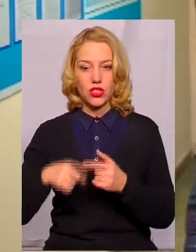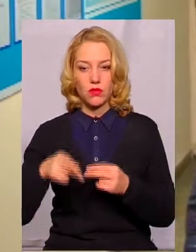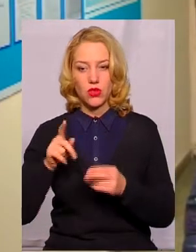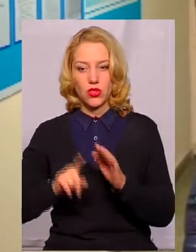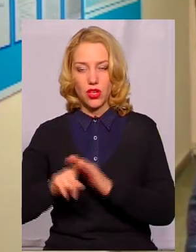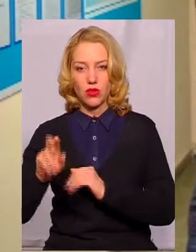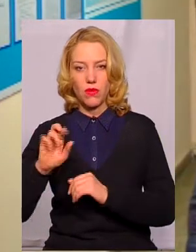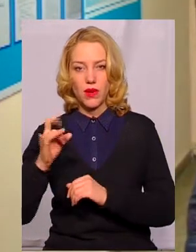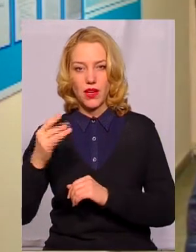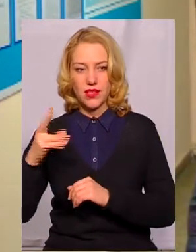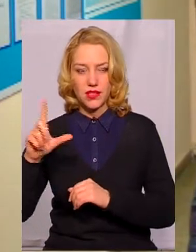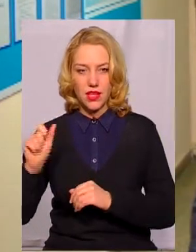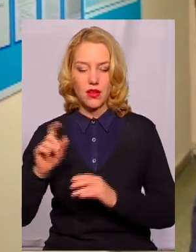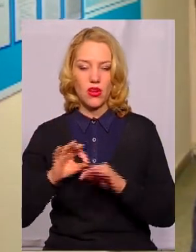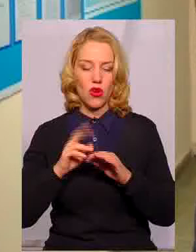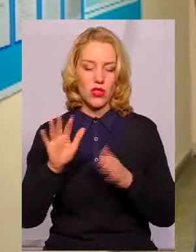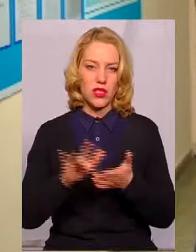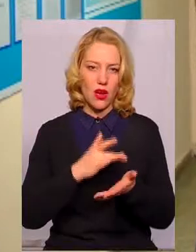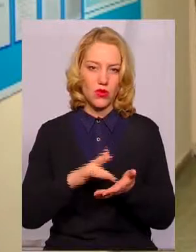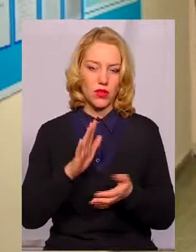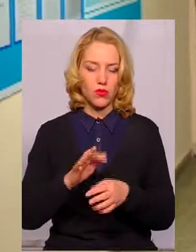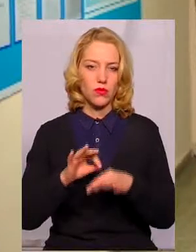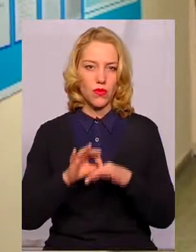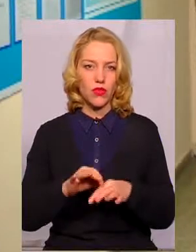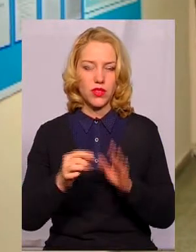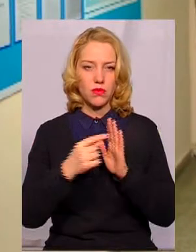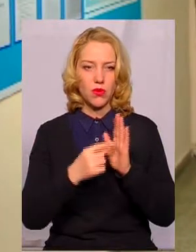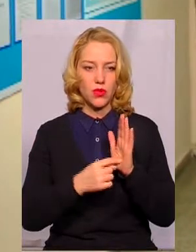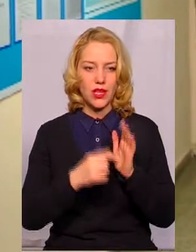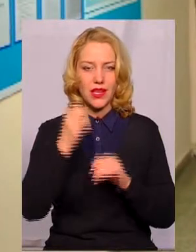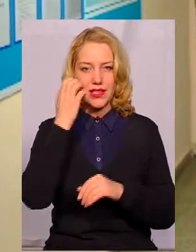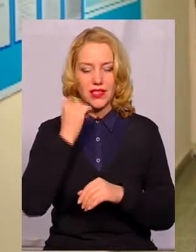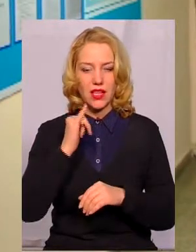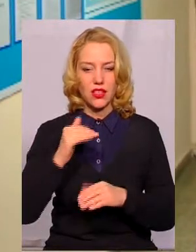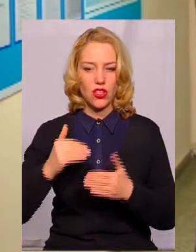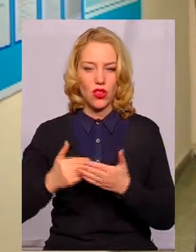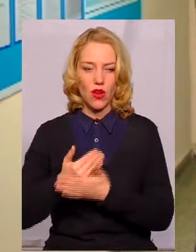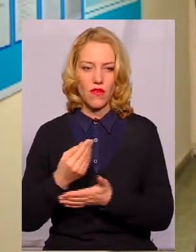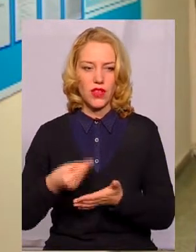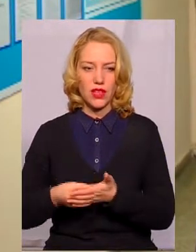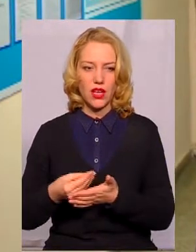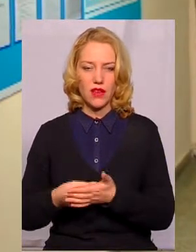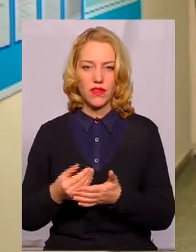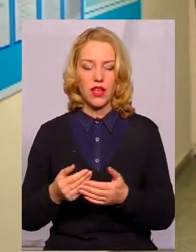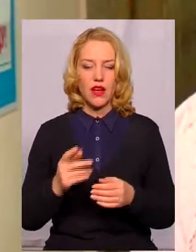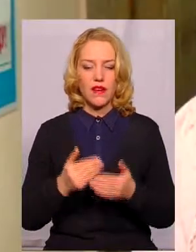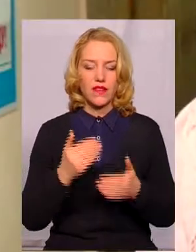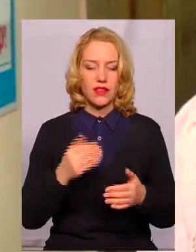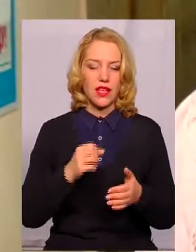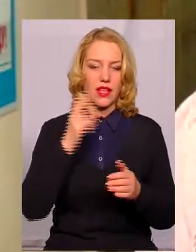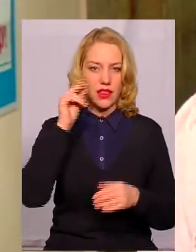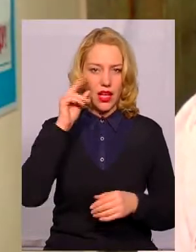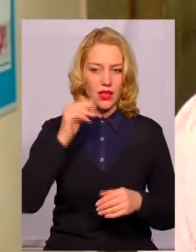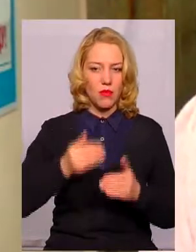розрахунки будуть проводити з пропорційно старих і нових тарифів, віддати попередньої оплати.